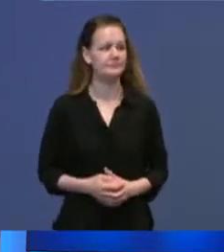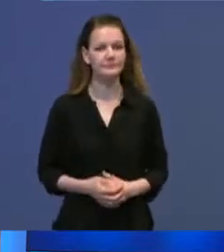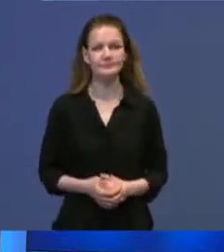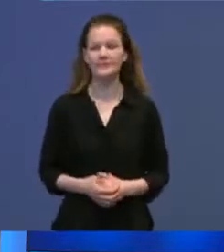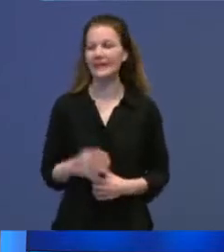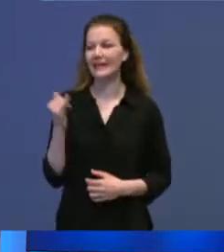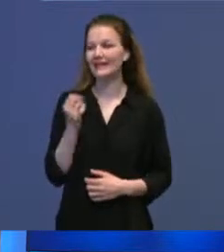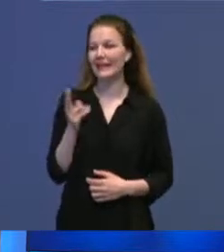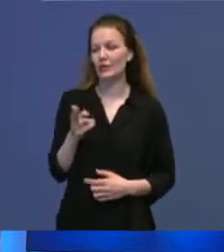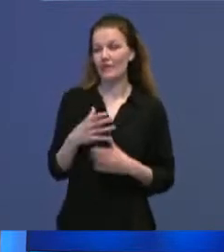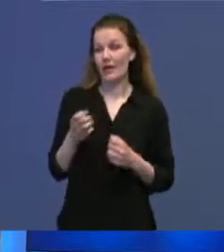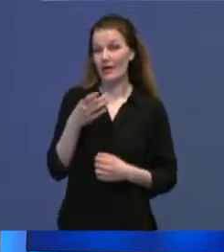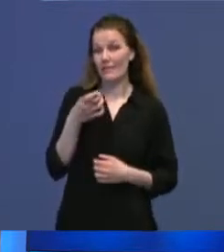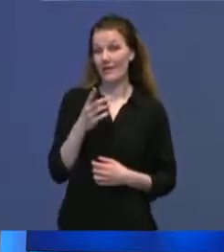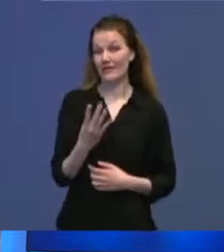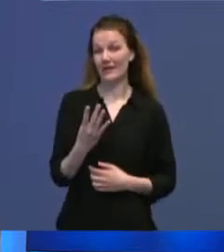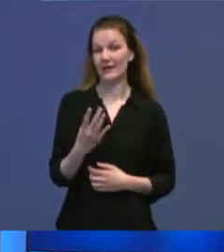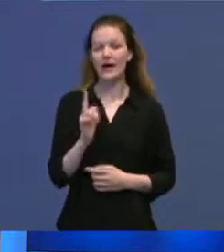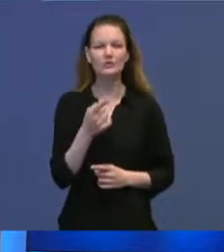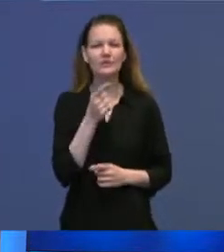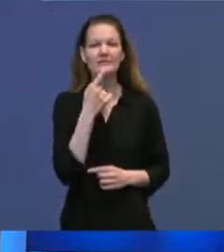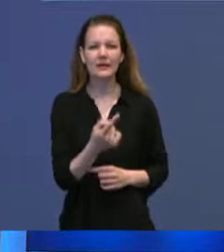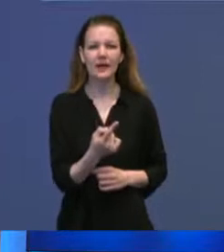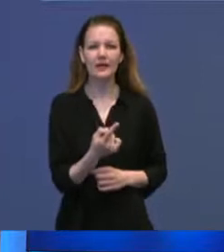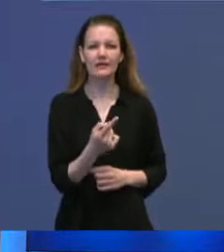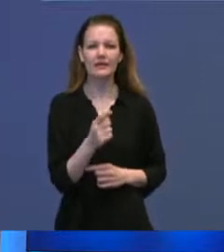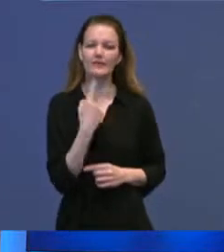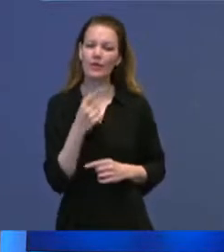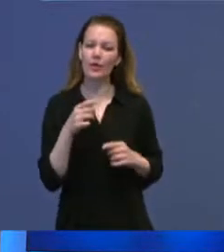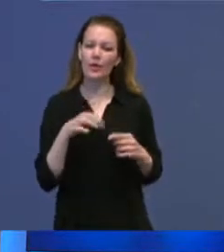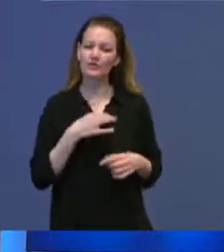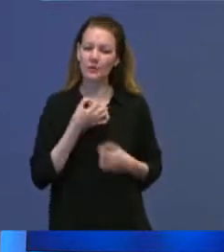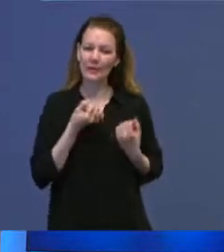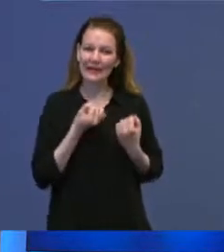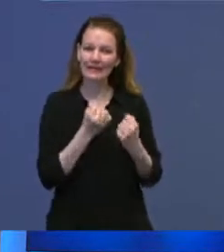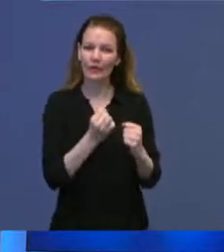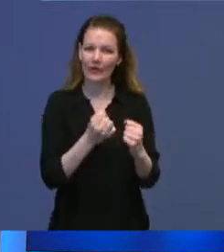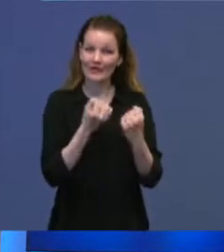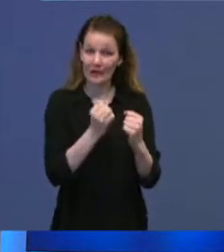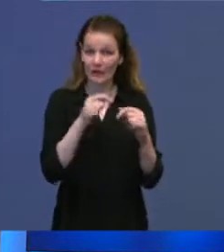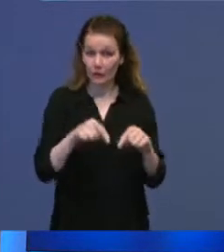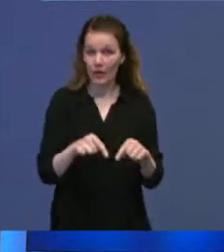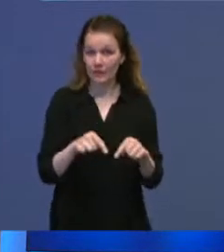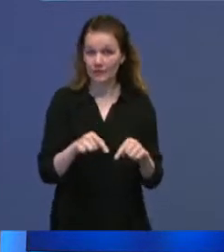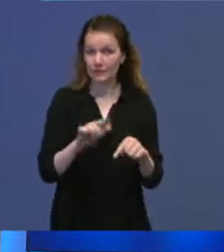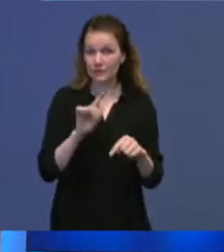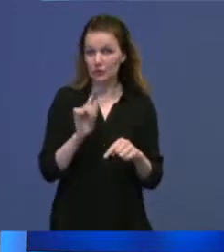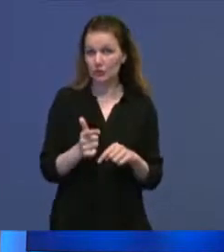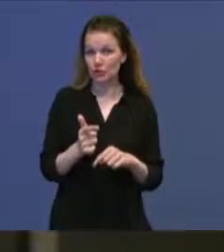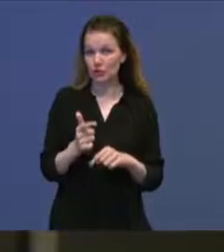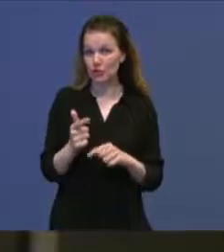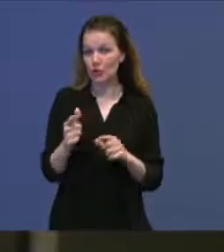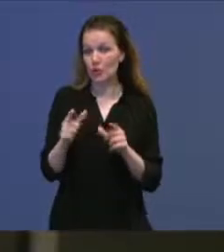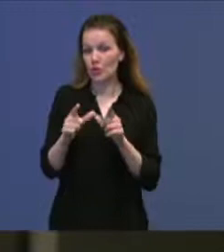Ida Ellerud fra P4. Dere sier at vi innfører dere ønsker å innføre disse tiltakene nå på grunn av at UL